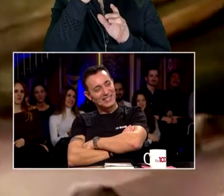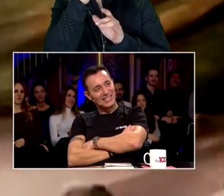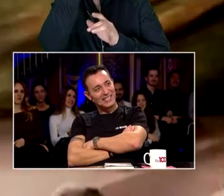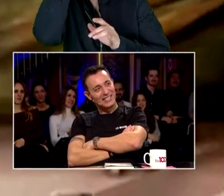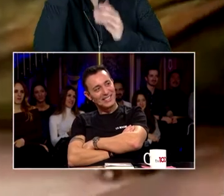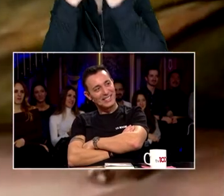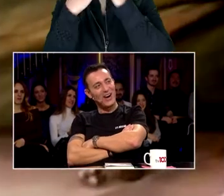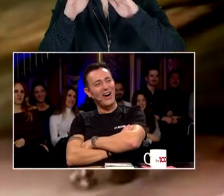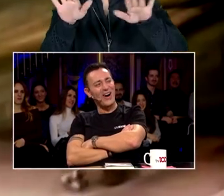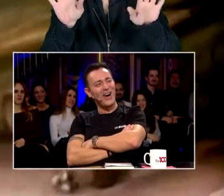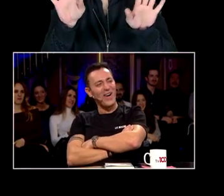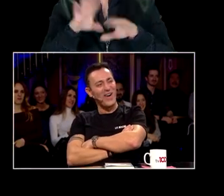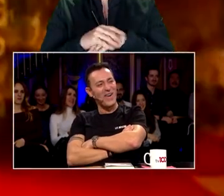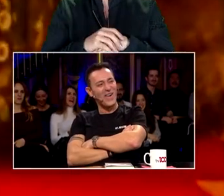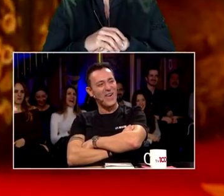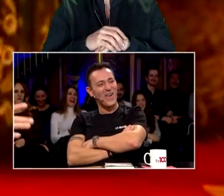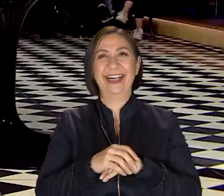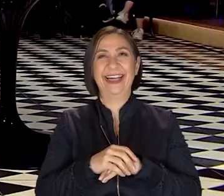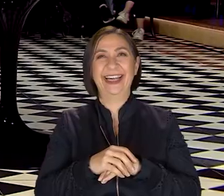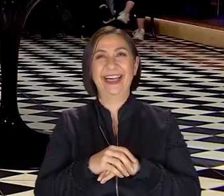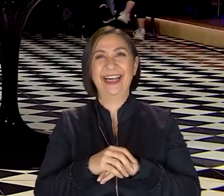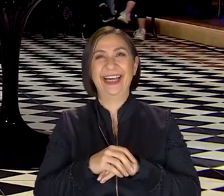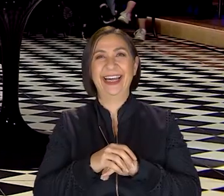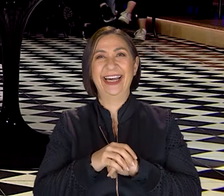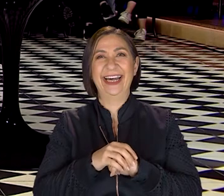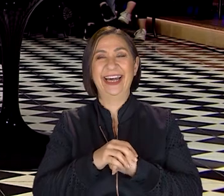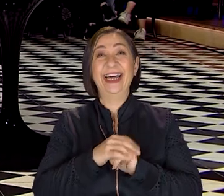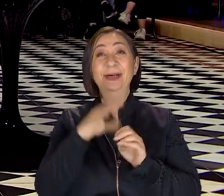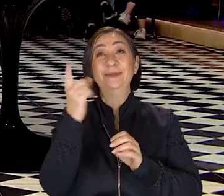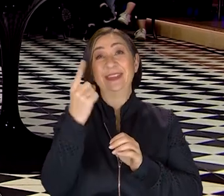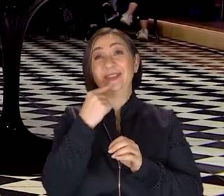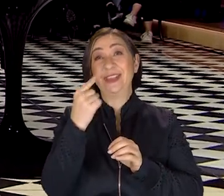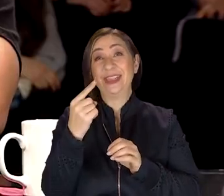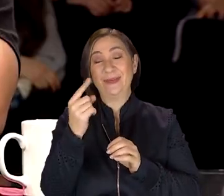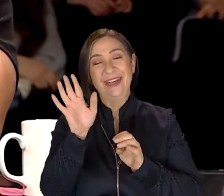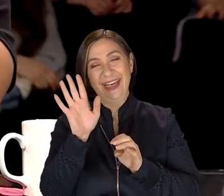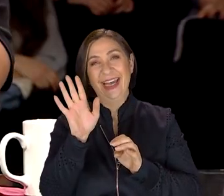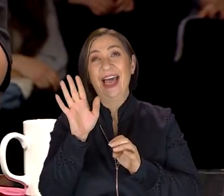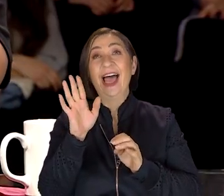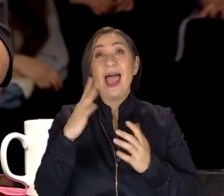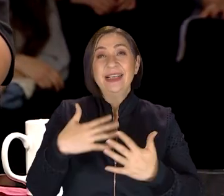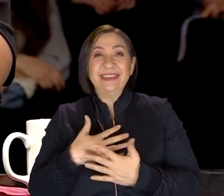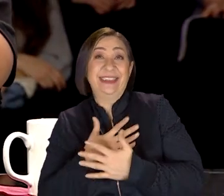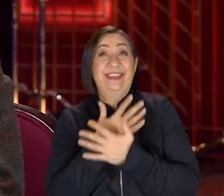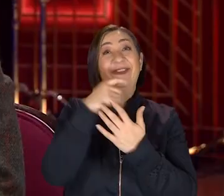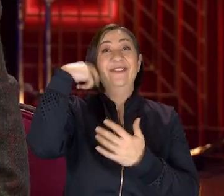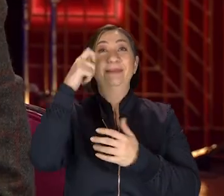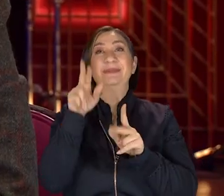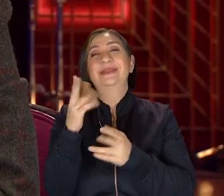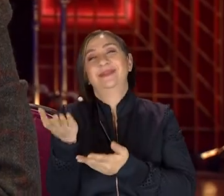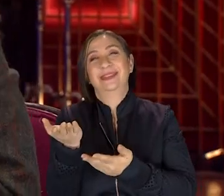mi şansı yok. Dur. Bir dakika bir şey söyleyeceğim. Abi erotik film gibisin ya.